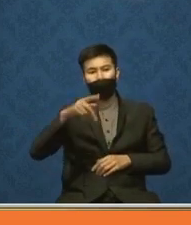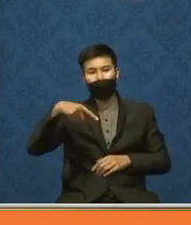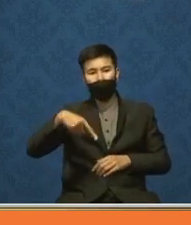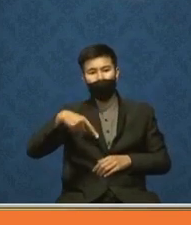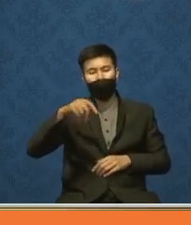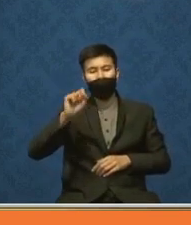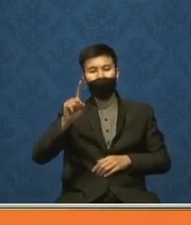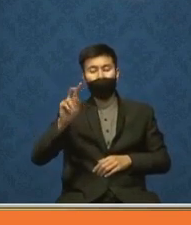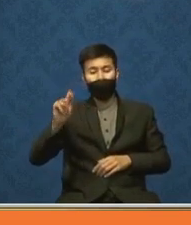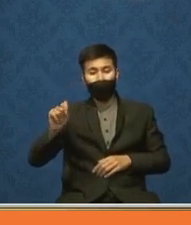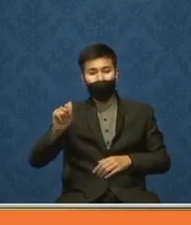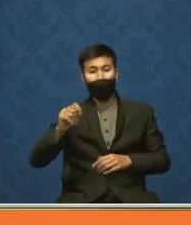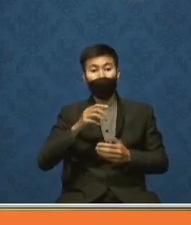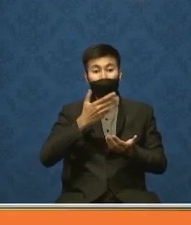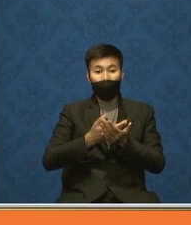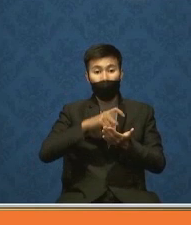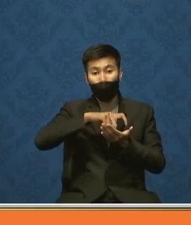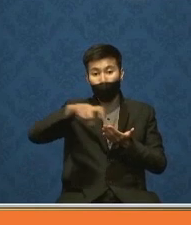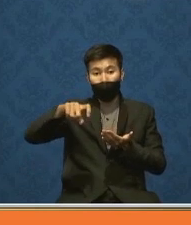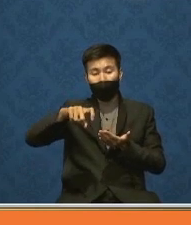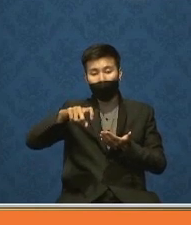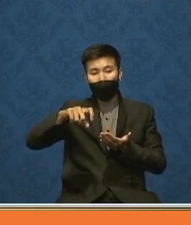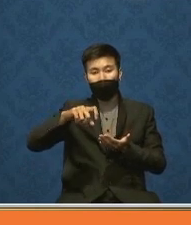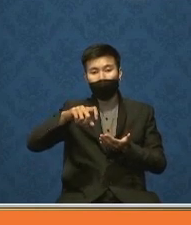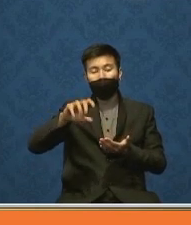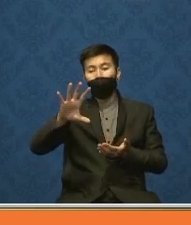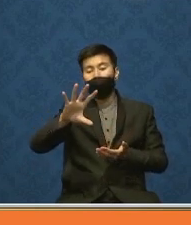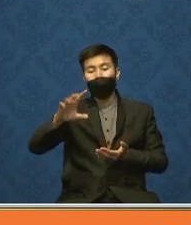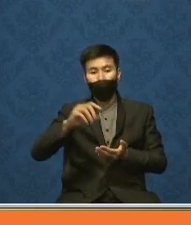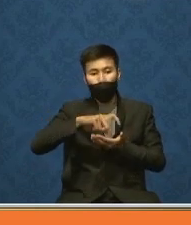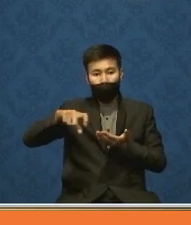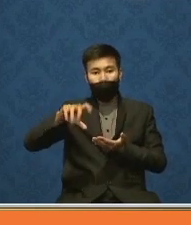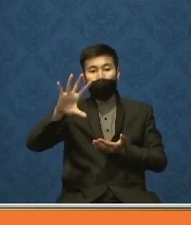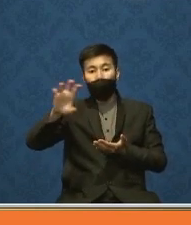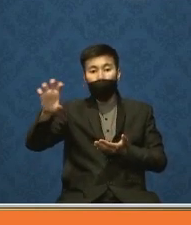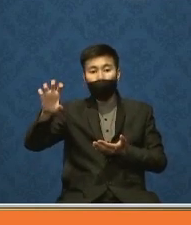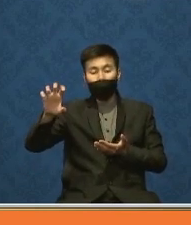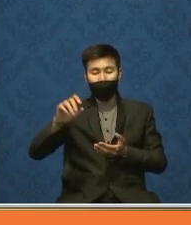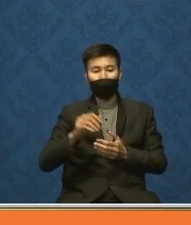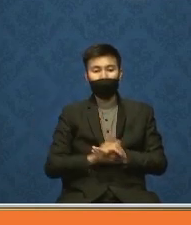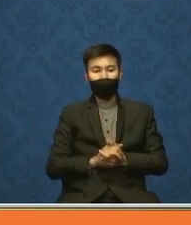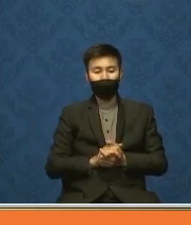ต้องถ่ายโอน 3,300 กว่าแห่งแต่โอนงบให้เพียงแค่512แห่งครับ